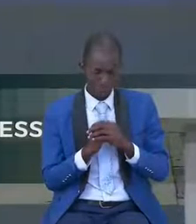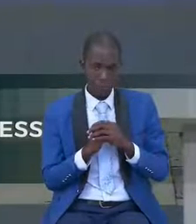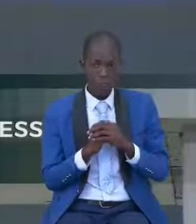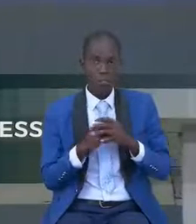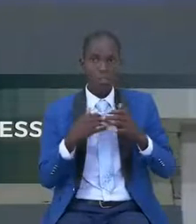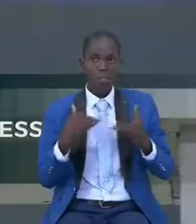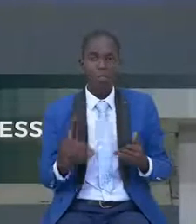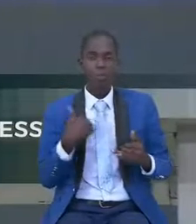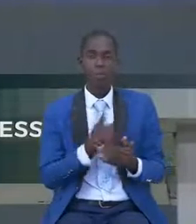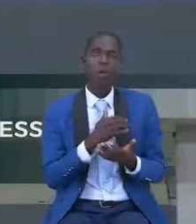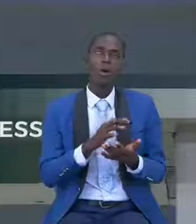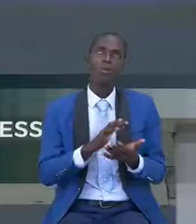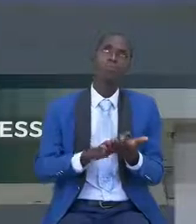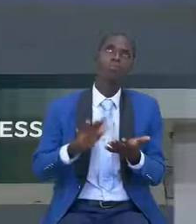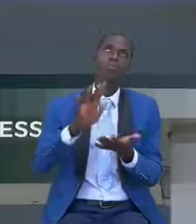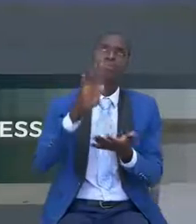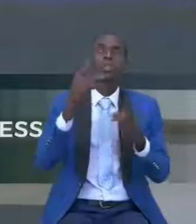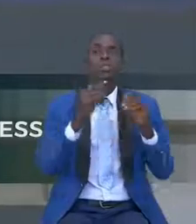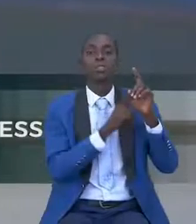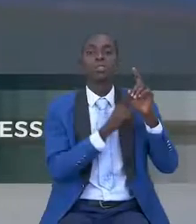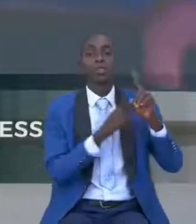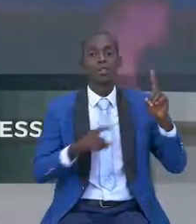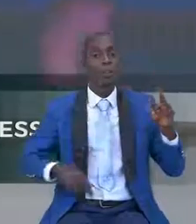nous glorifions le Seigneur